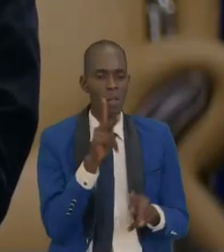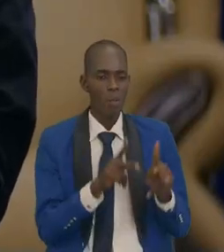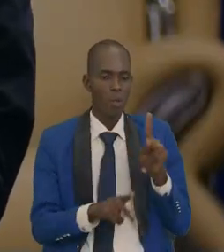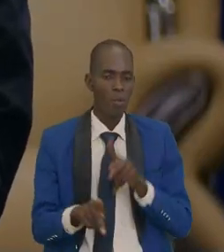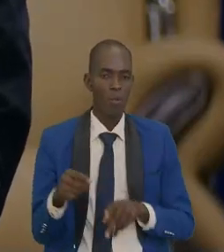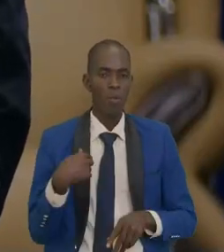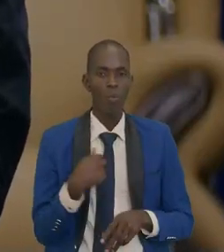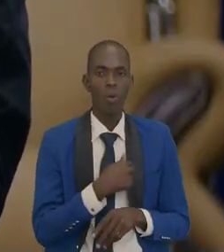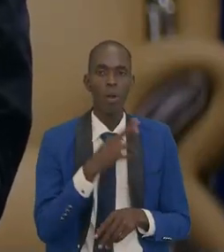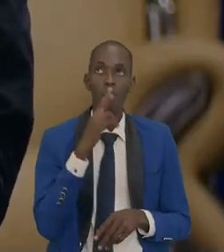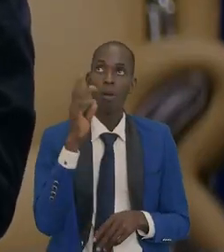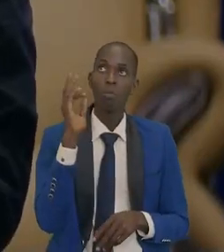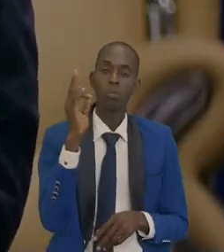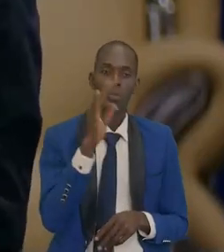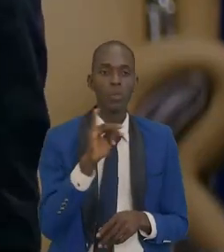ceux à qui nous prêchons,